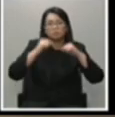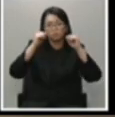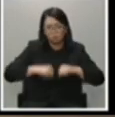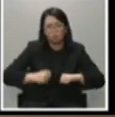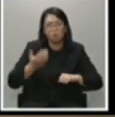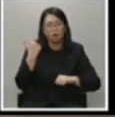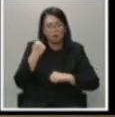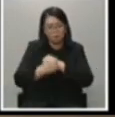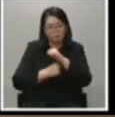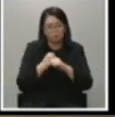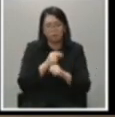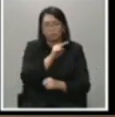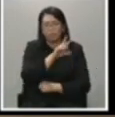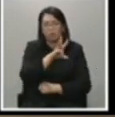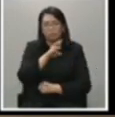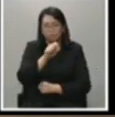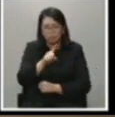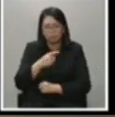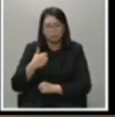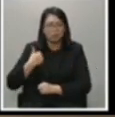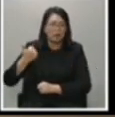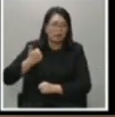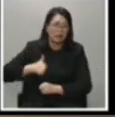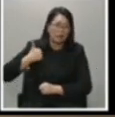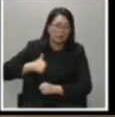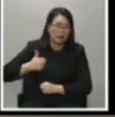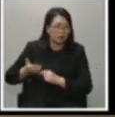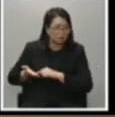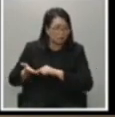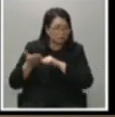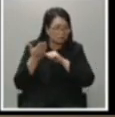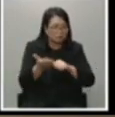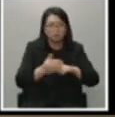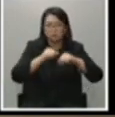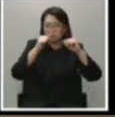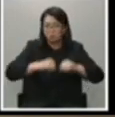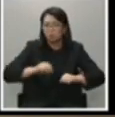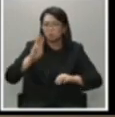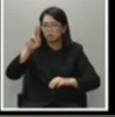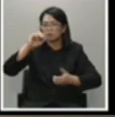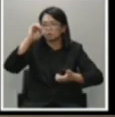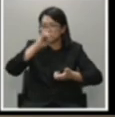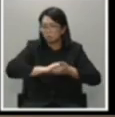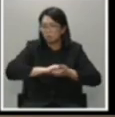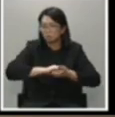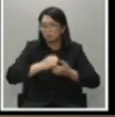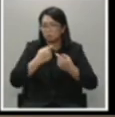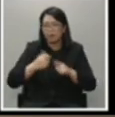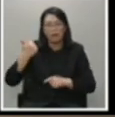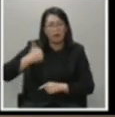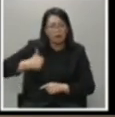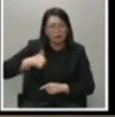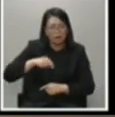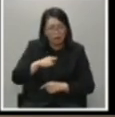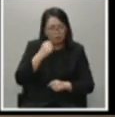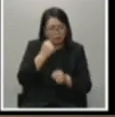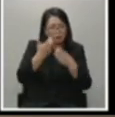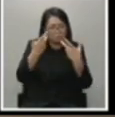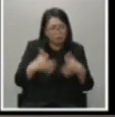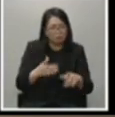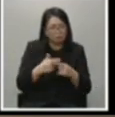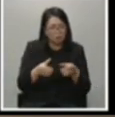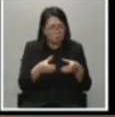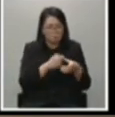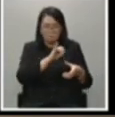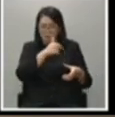แต่ปี2561อย่าบอกนะคะว่าเพราะความตกลงอาเซียนแคนาดาทำแล้วมีคนบางกลุ่มบางพ